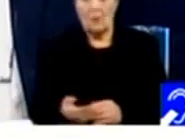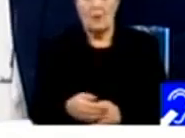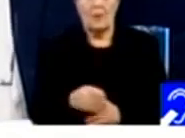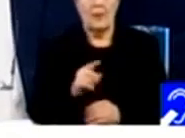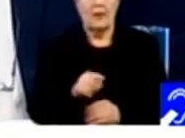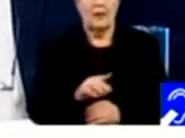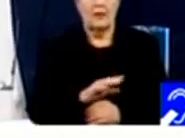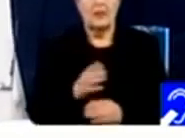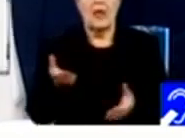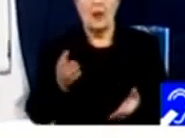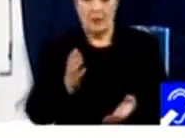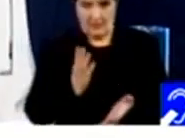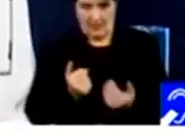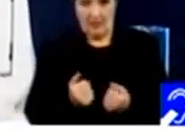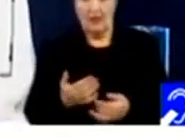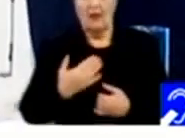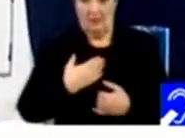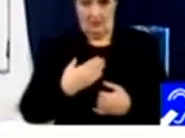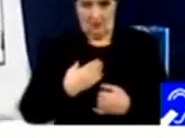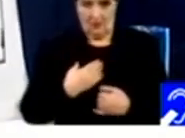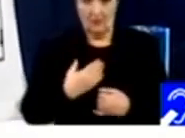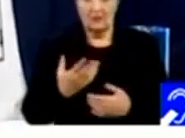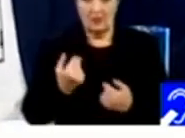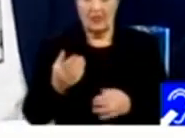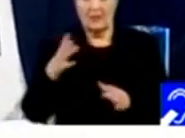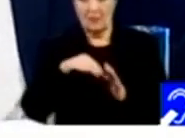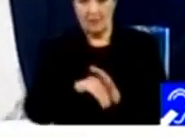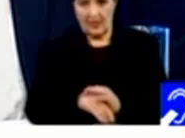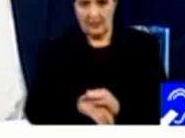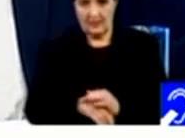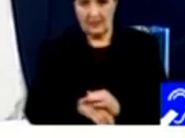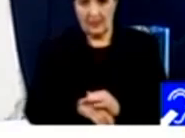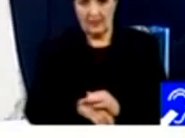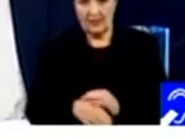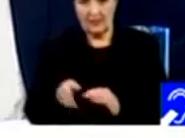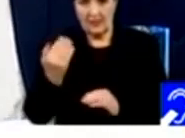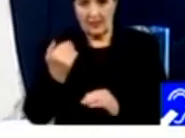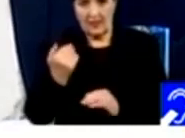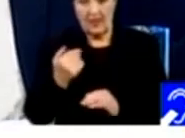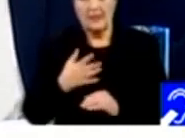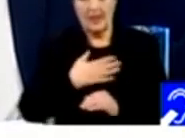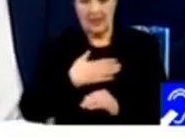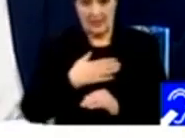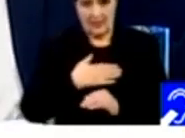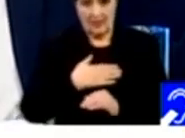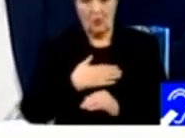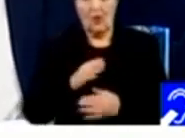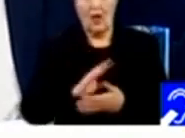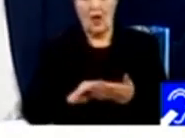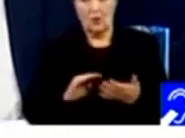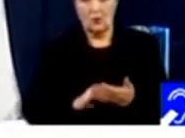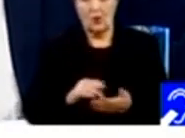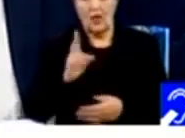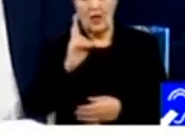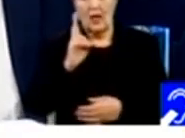abrogare ne aparține nouă și este plasată în ședința Consiliului Municipal de către noi, autor Dinar